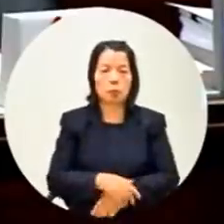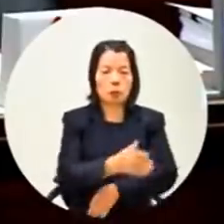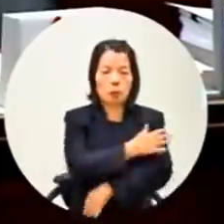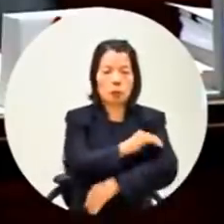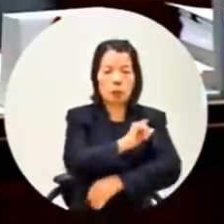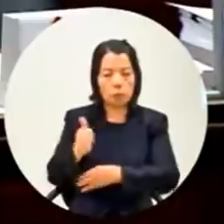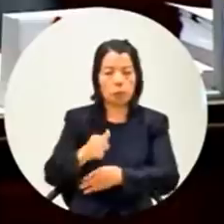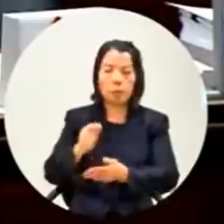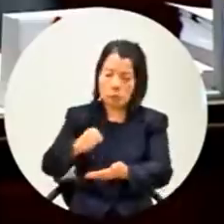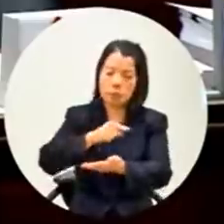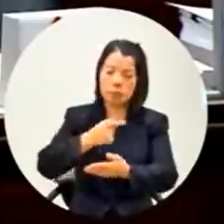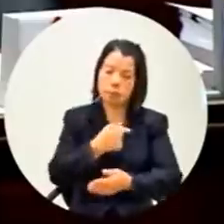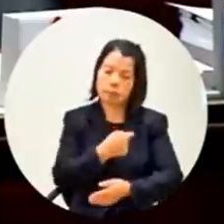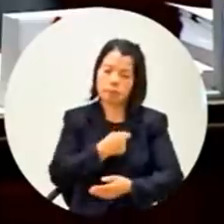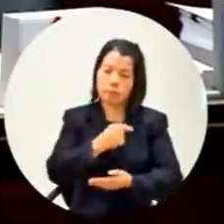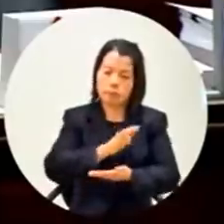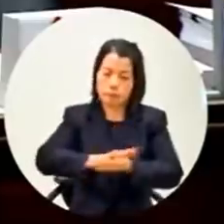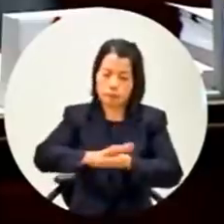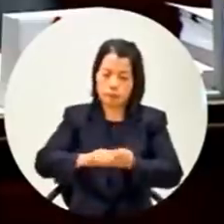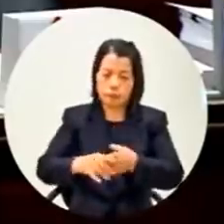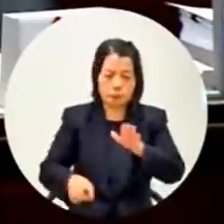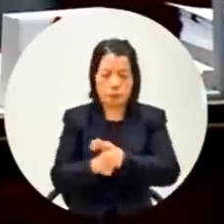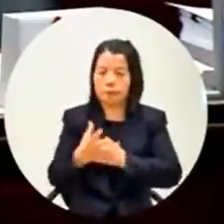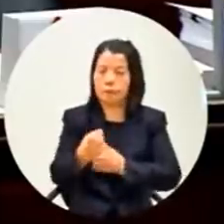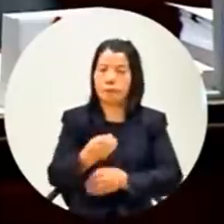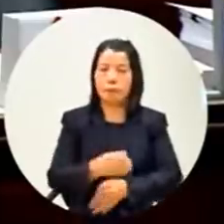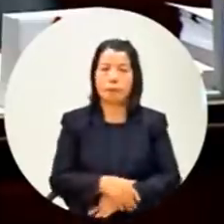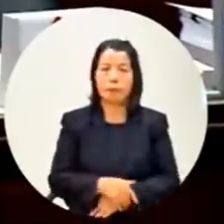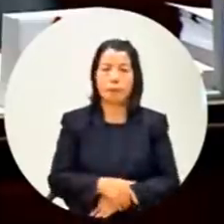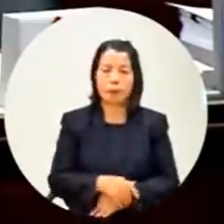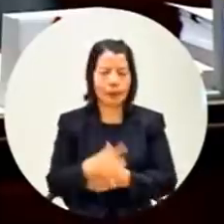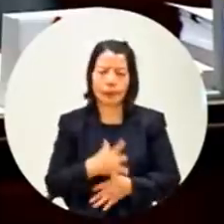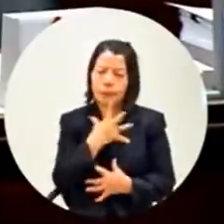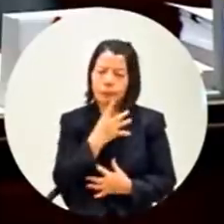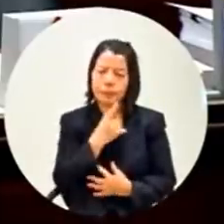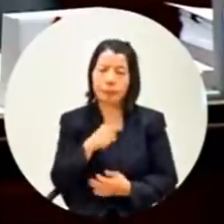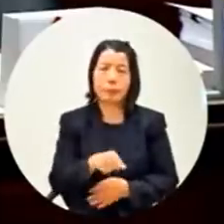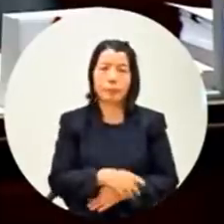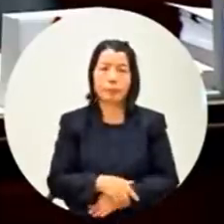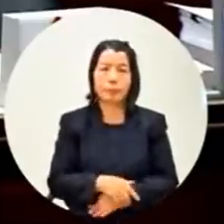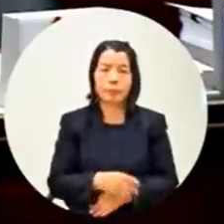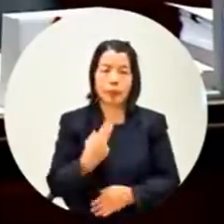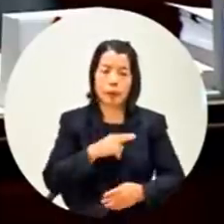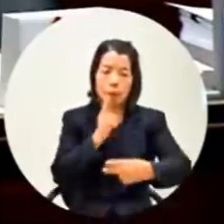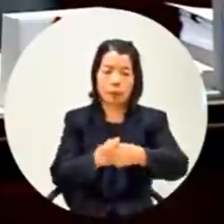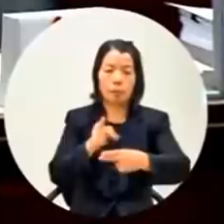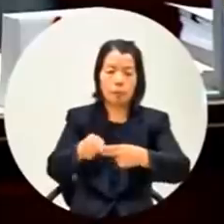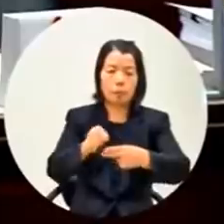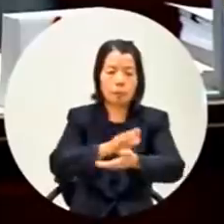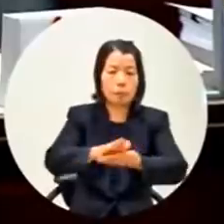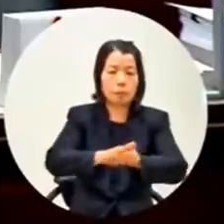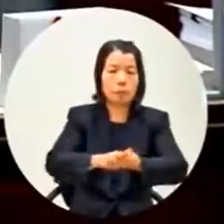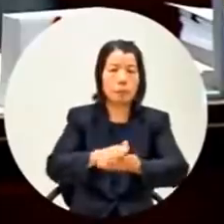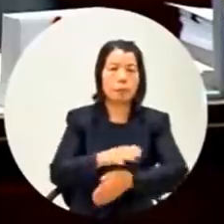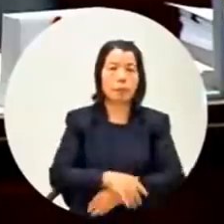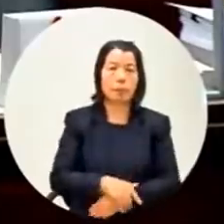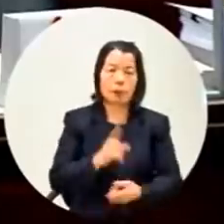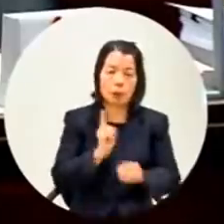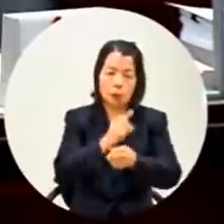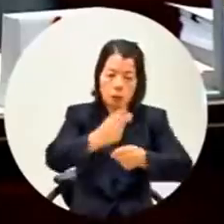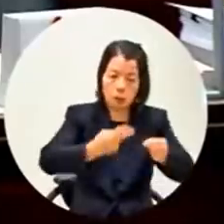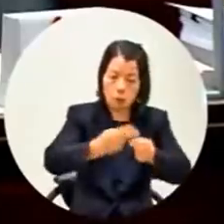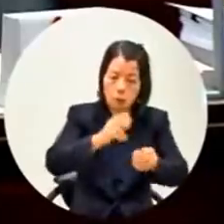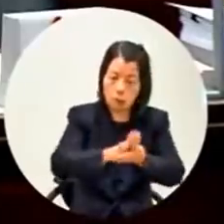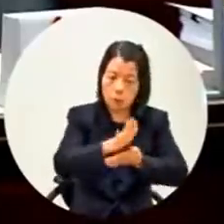的清白。我觉得这句话听起来现在格外的讽刺啊！他相信他的清白，过了两年之